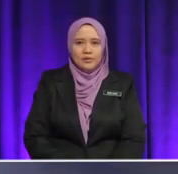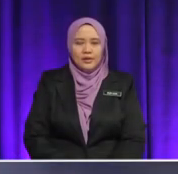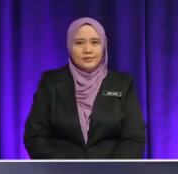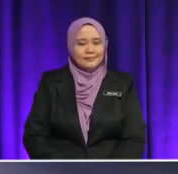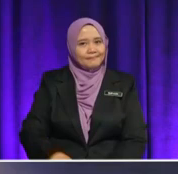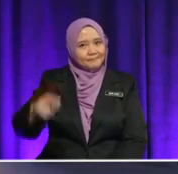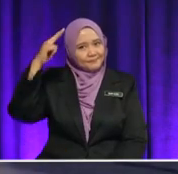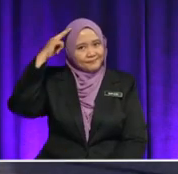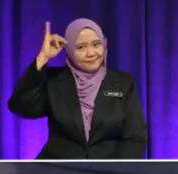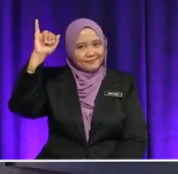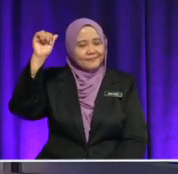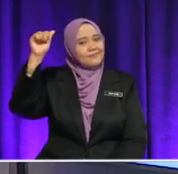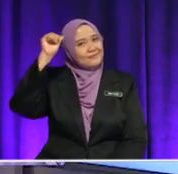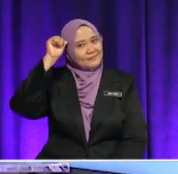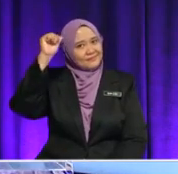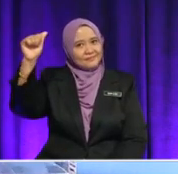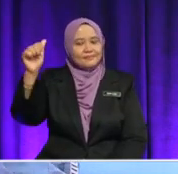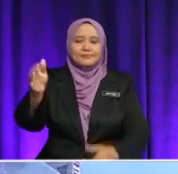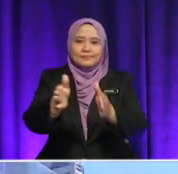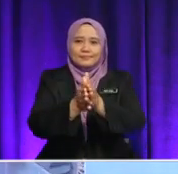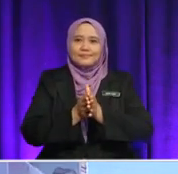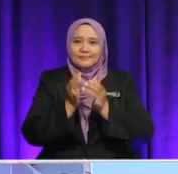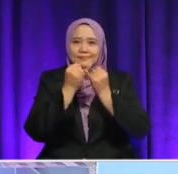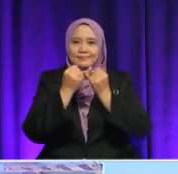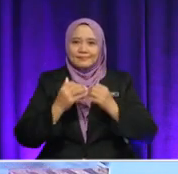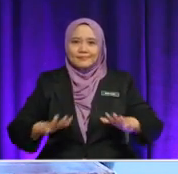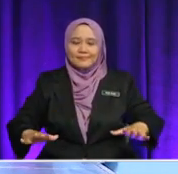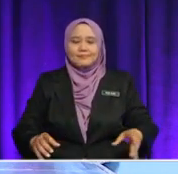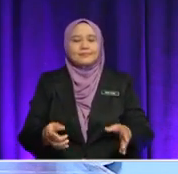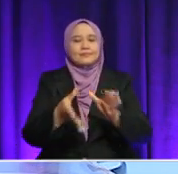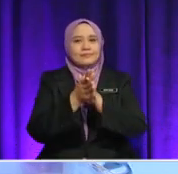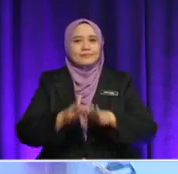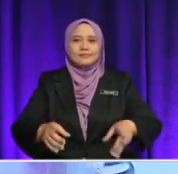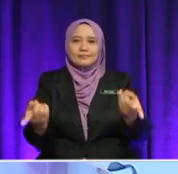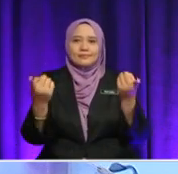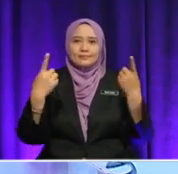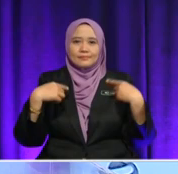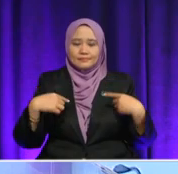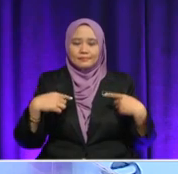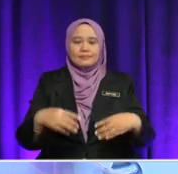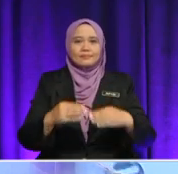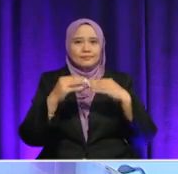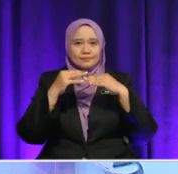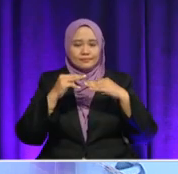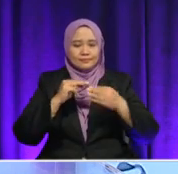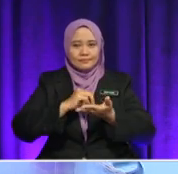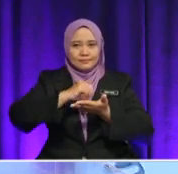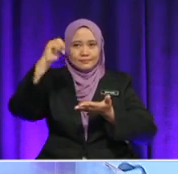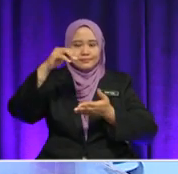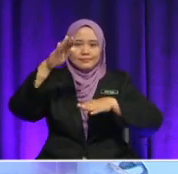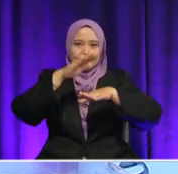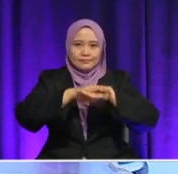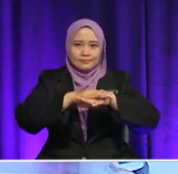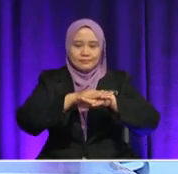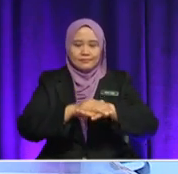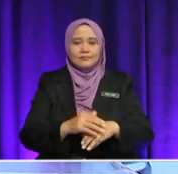Hai assalamualaikum Salam sejahtera Selamat datang ke Menengah Atas bersama dengan saya Akmal Nazri dan saya